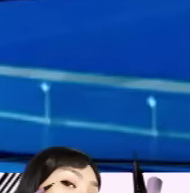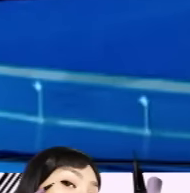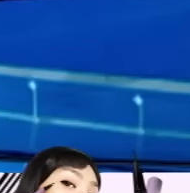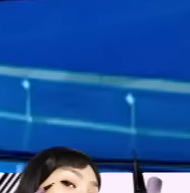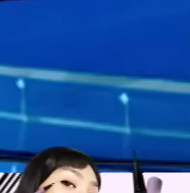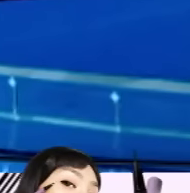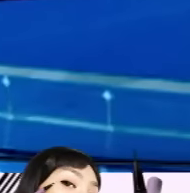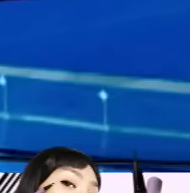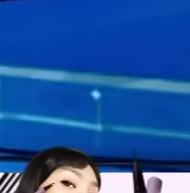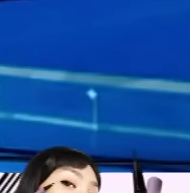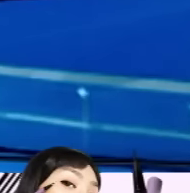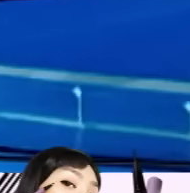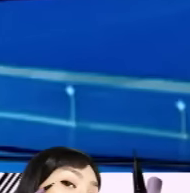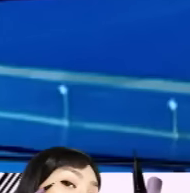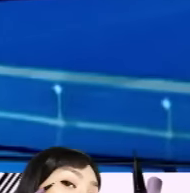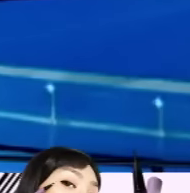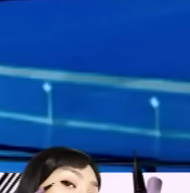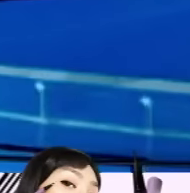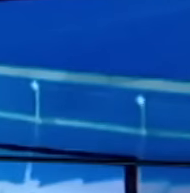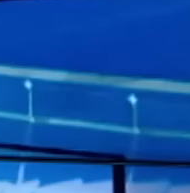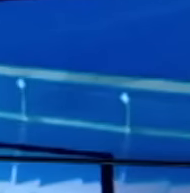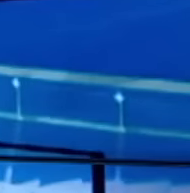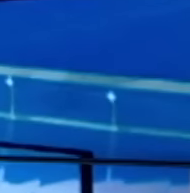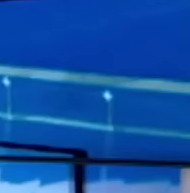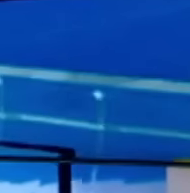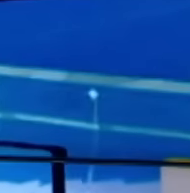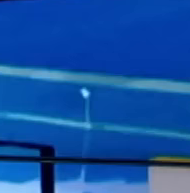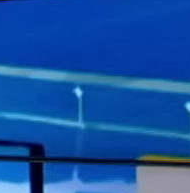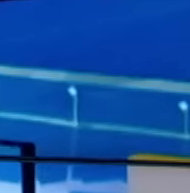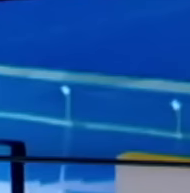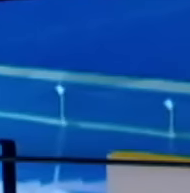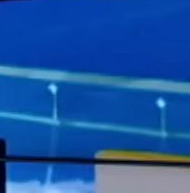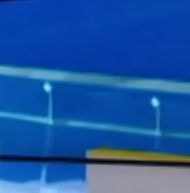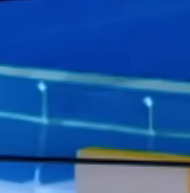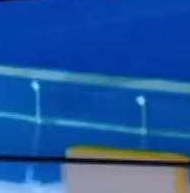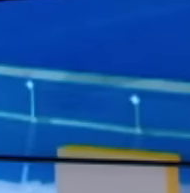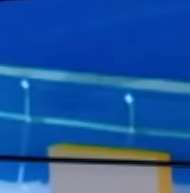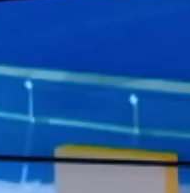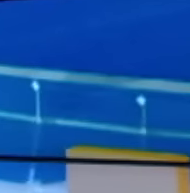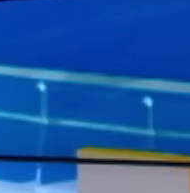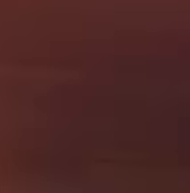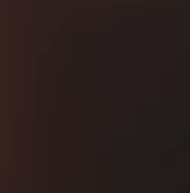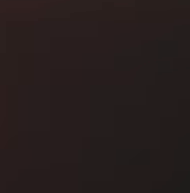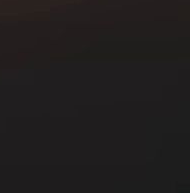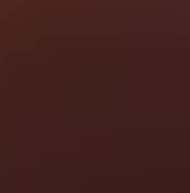di Petamburan, Jakarta Barat, satu orang tewas dalam kebakaran kos berlantai 3.